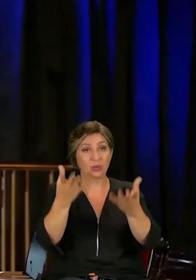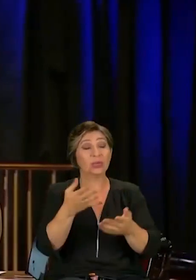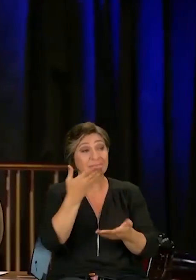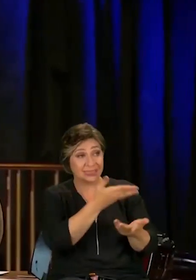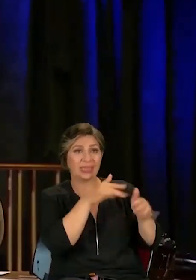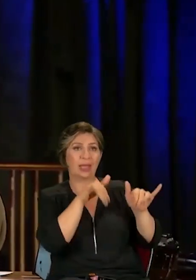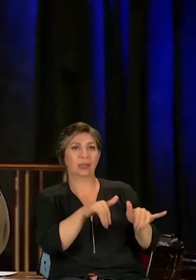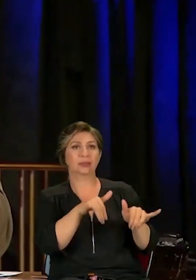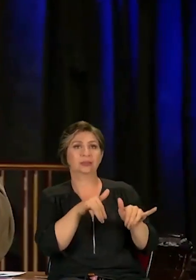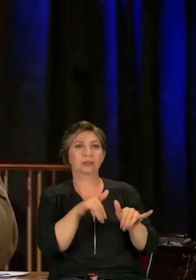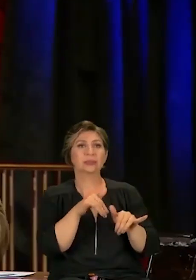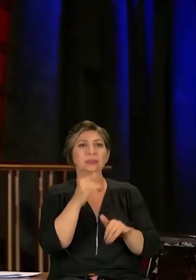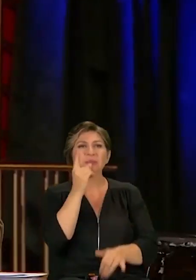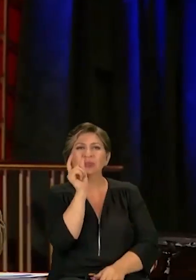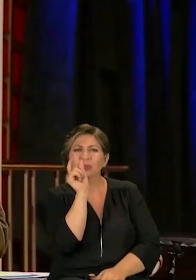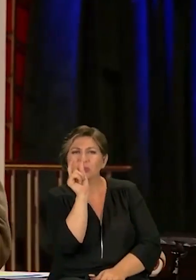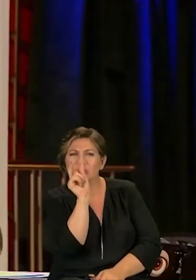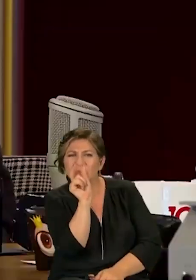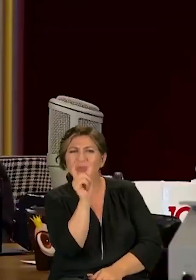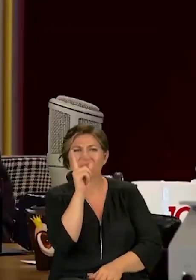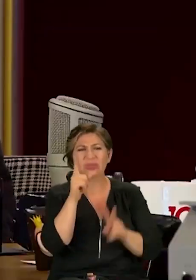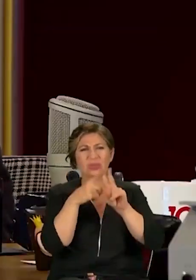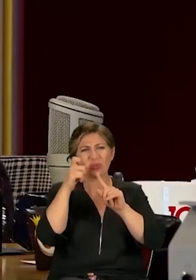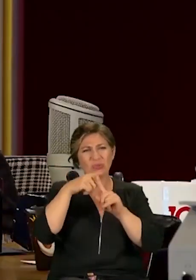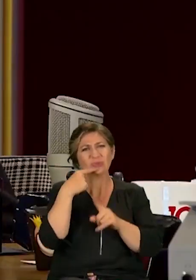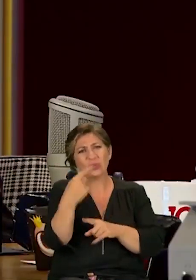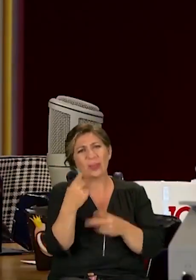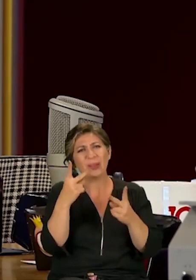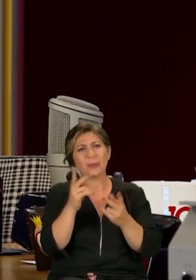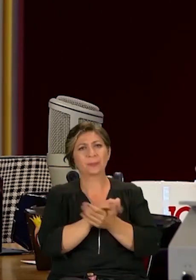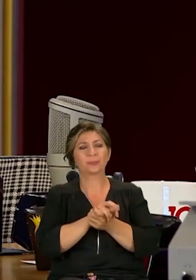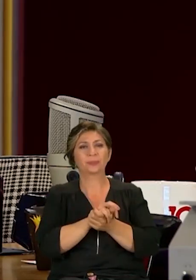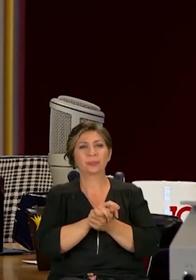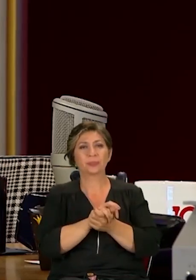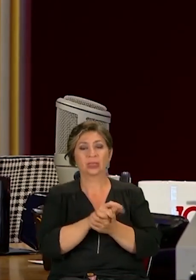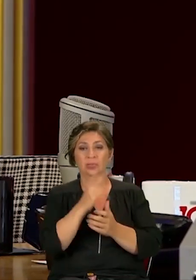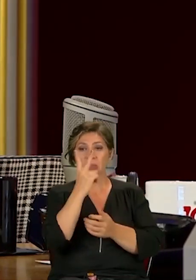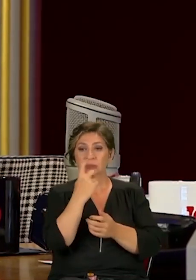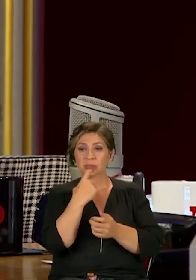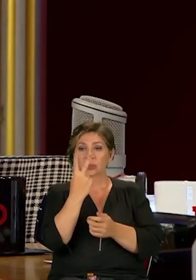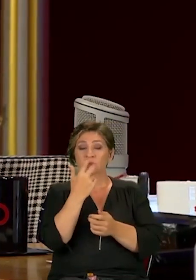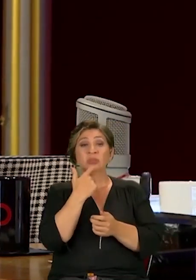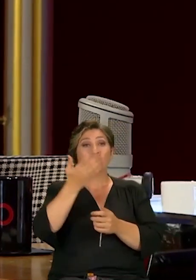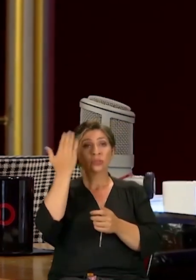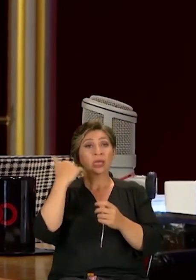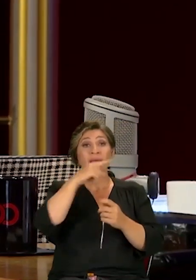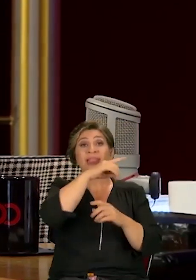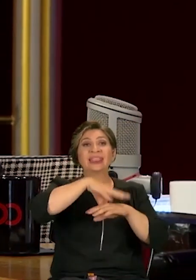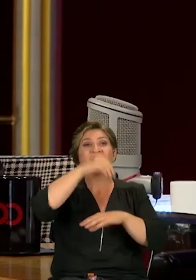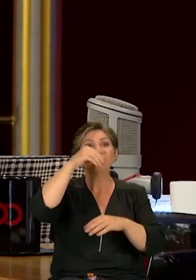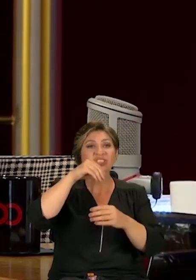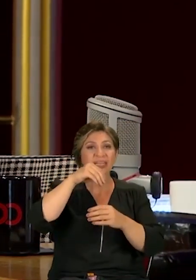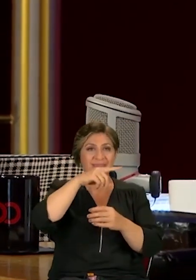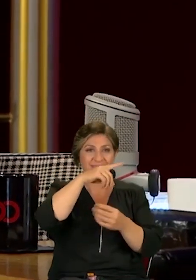ki sen de öylesin. Bir küçük daha bir not lütfen düşebilir efendim. Miyim? Lütfen efendim. Şimdi 2 sene, 2,5 sene önce Kapadokya'da,